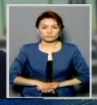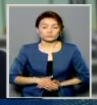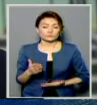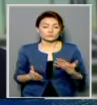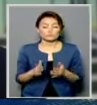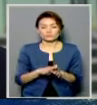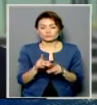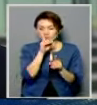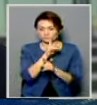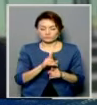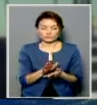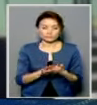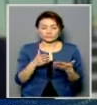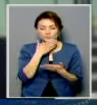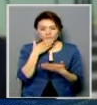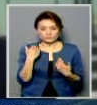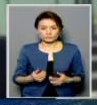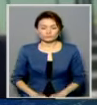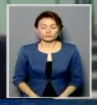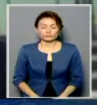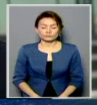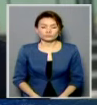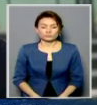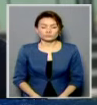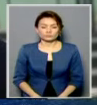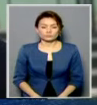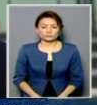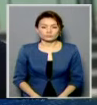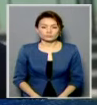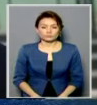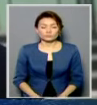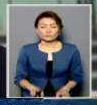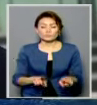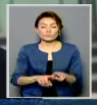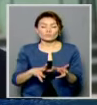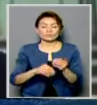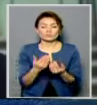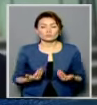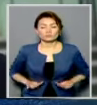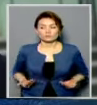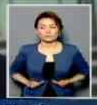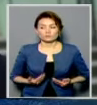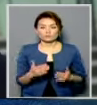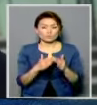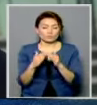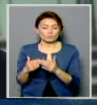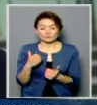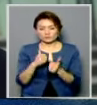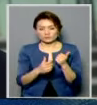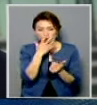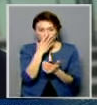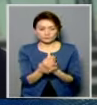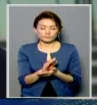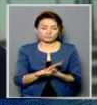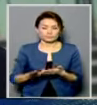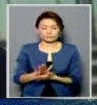если они не устранены или не выполнены в течение определенного периода. Также призываю жителей, владельцев каждого объекта, внести